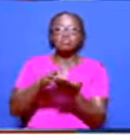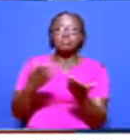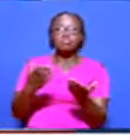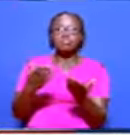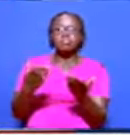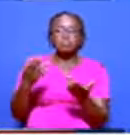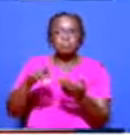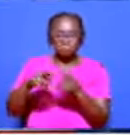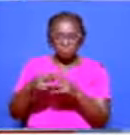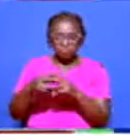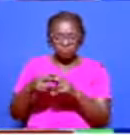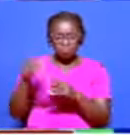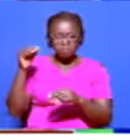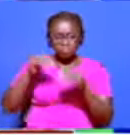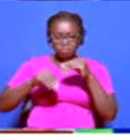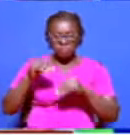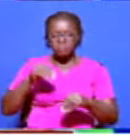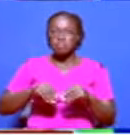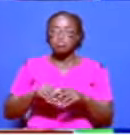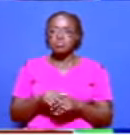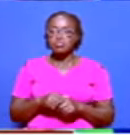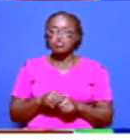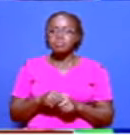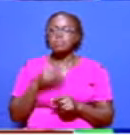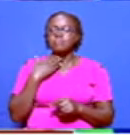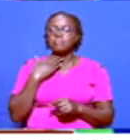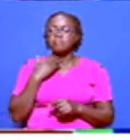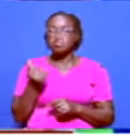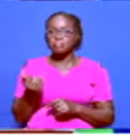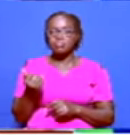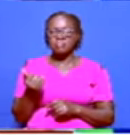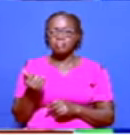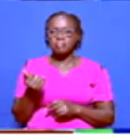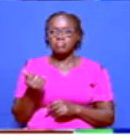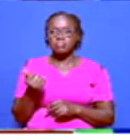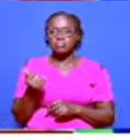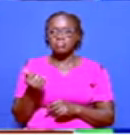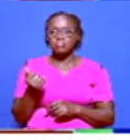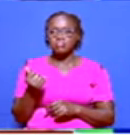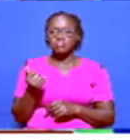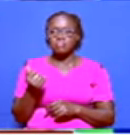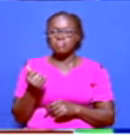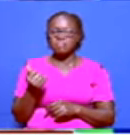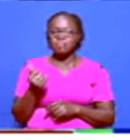uchaguzi. We want the few hours